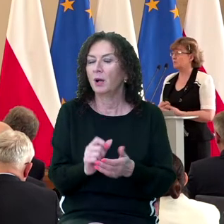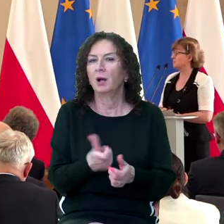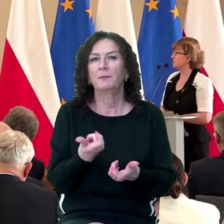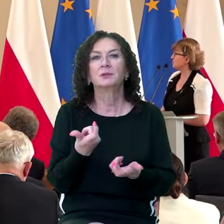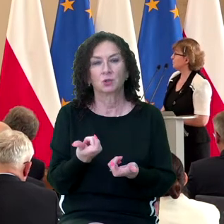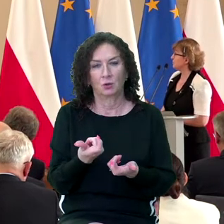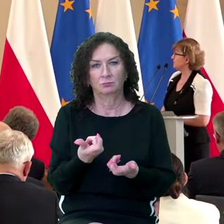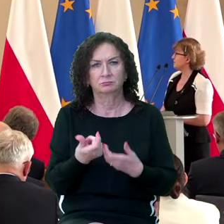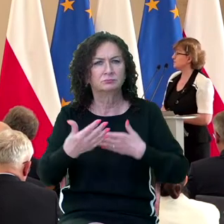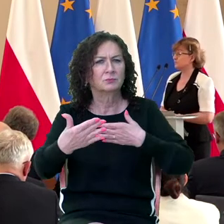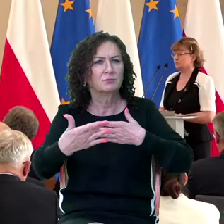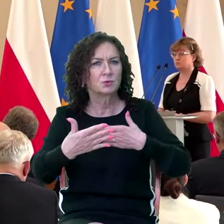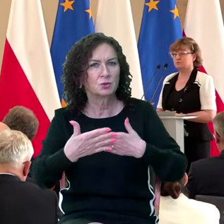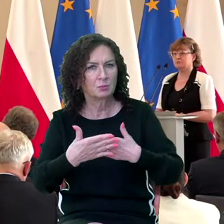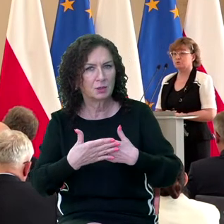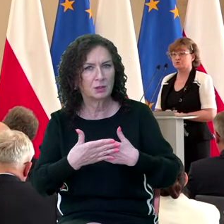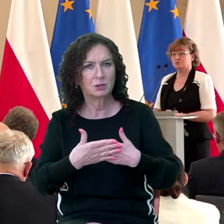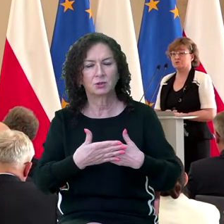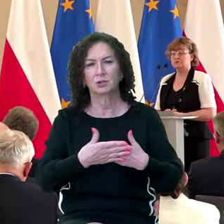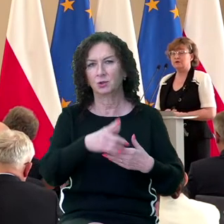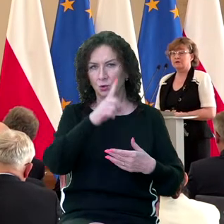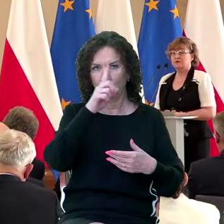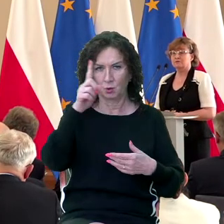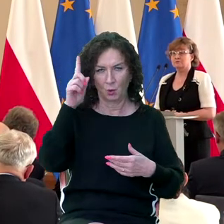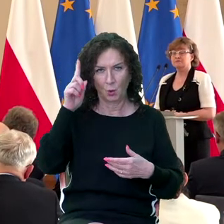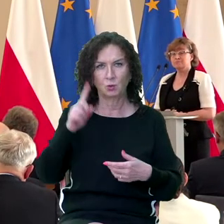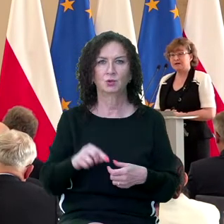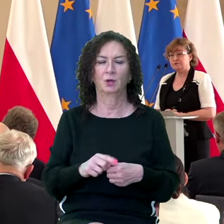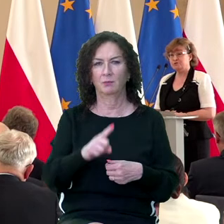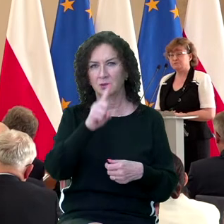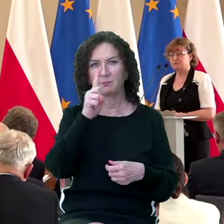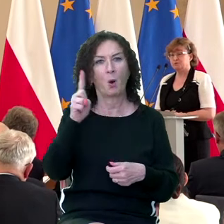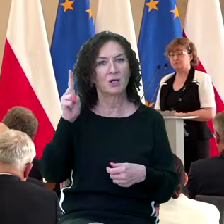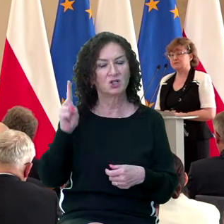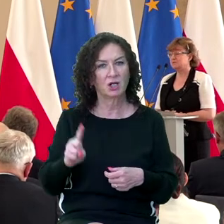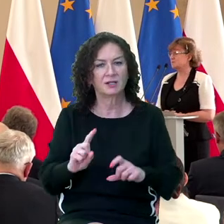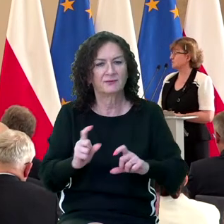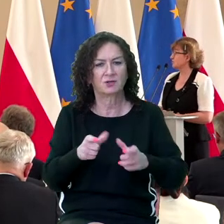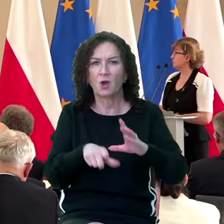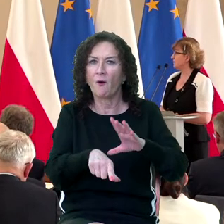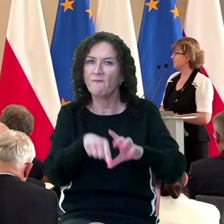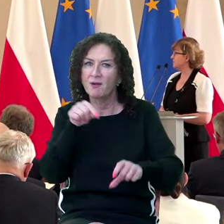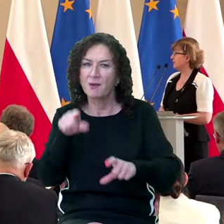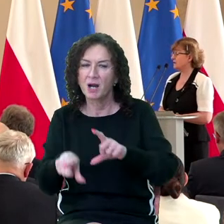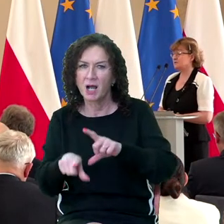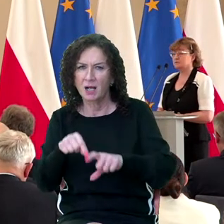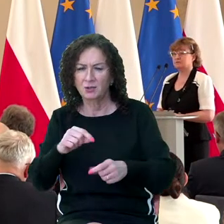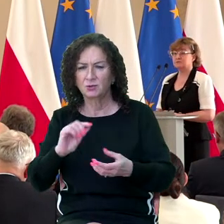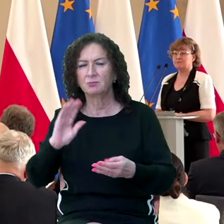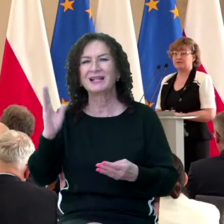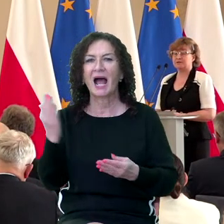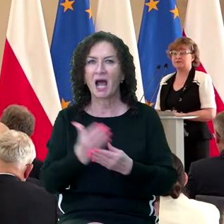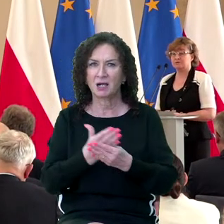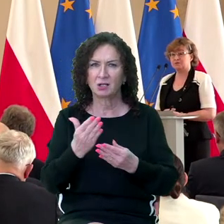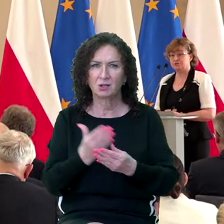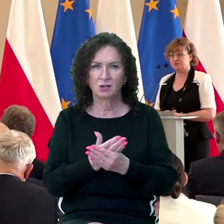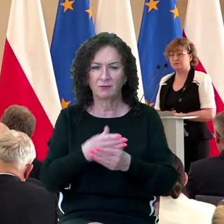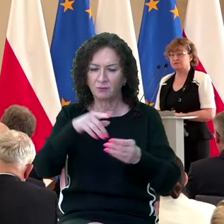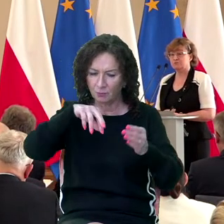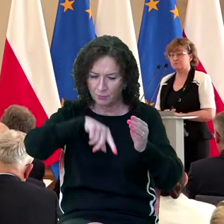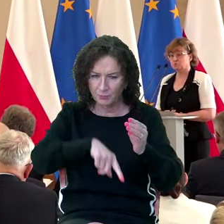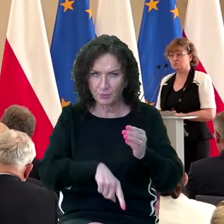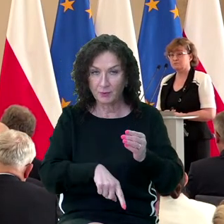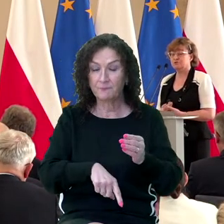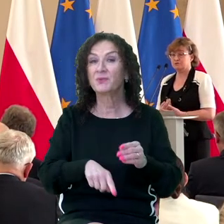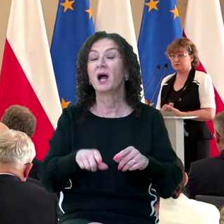obywatelom, społeczeństwu to, co wybraliśmy z przepastnych zasobów archiwalnych na parkanie łazienek